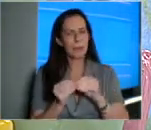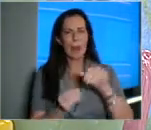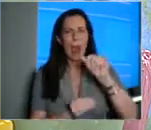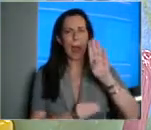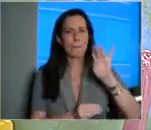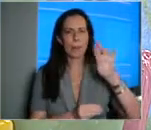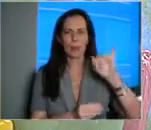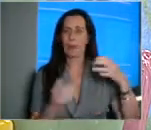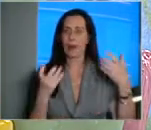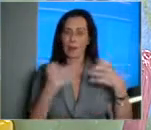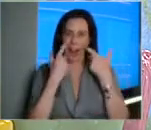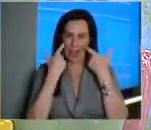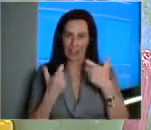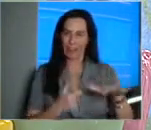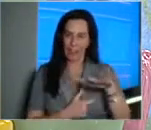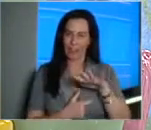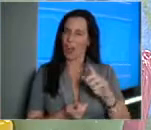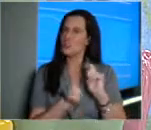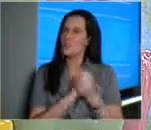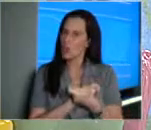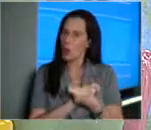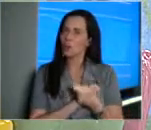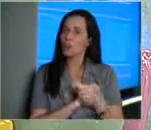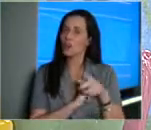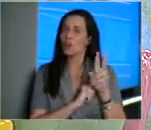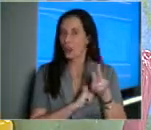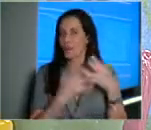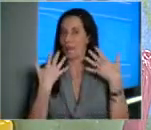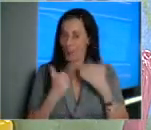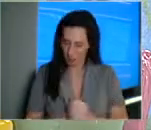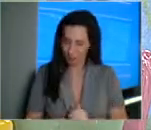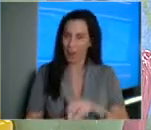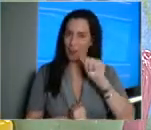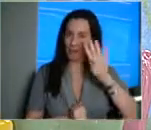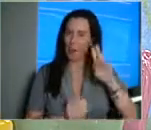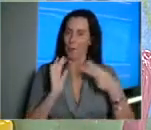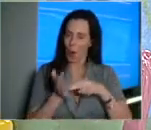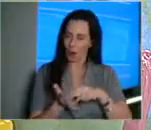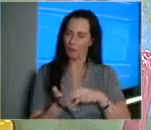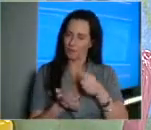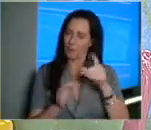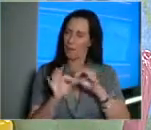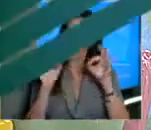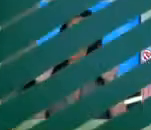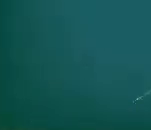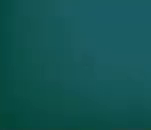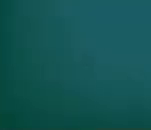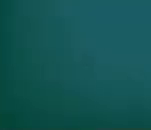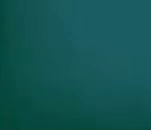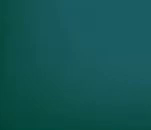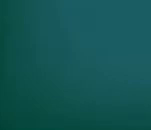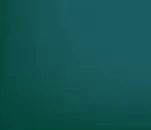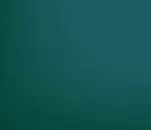בלבן מהחברה להגנת הטבע על השינויים שמביא איתו האביב. א' ב' בפוליטיקה, מתחילים.